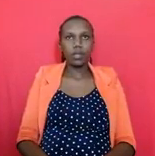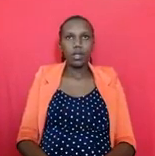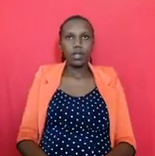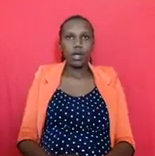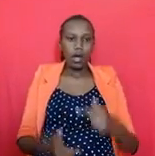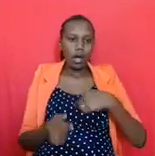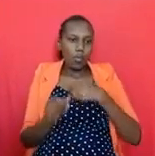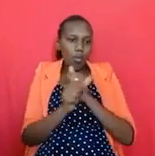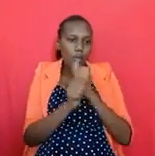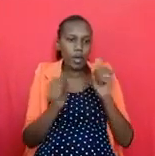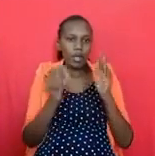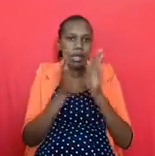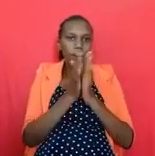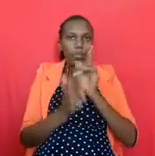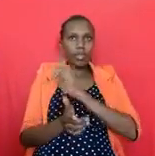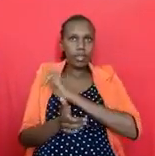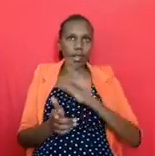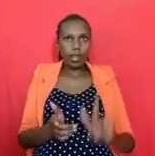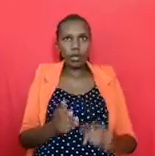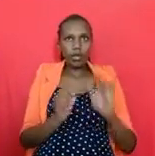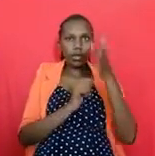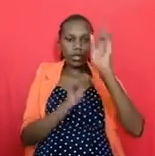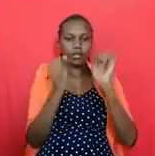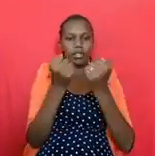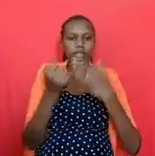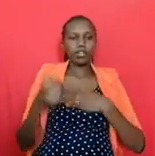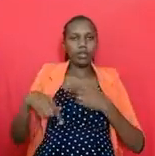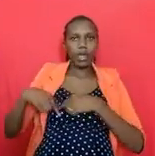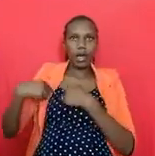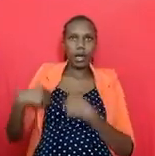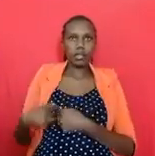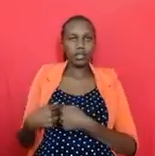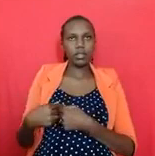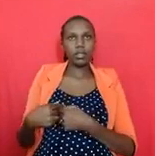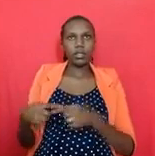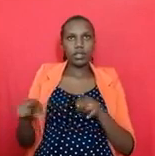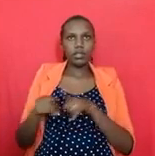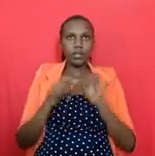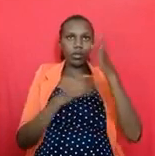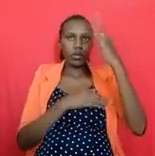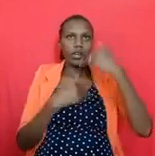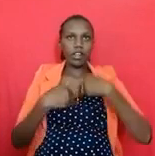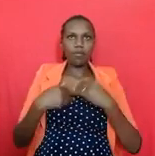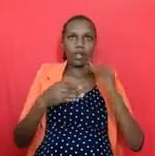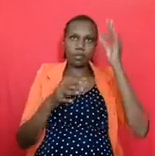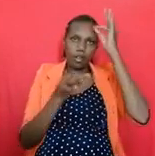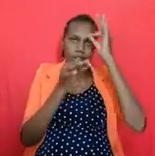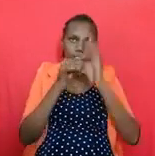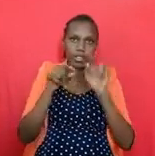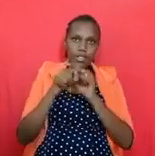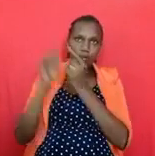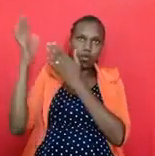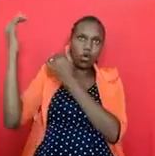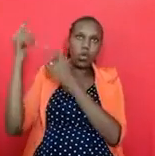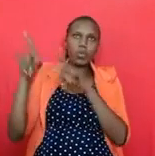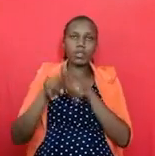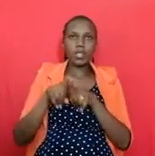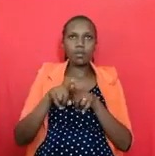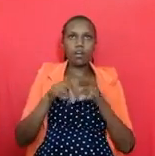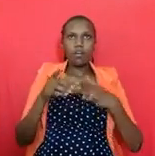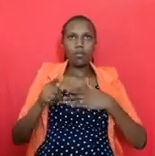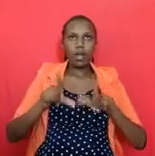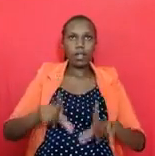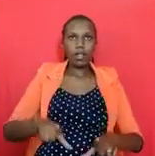ndimwega ndina Jesu ni ahonoketie ngoro yakwa ni atuikite kirigiriro giakwa ona gatuika